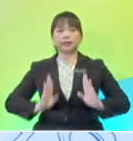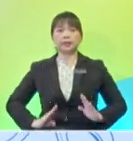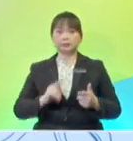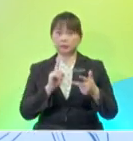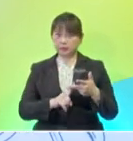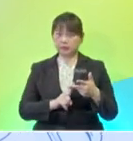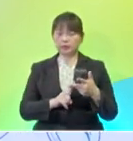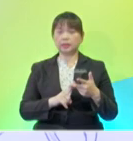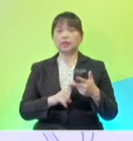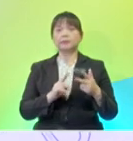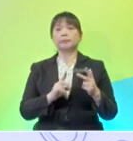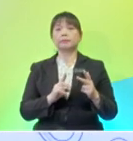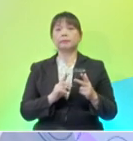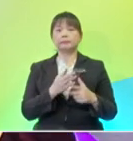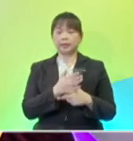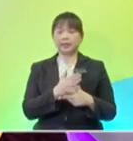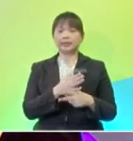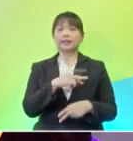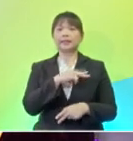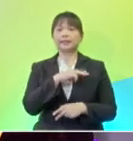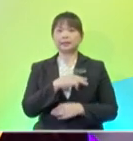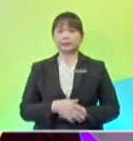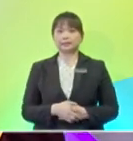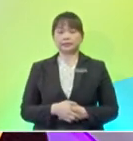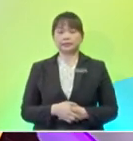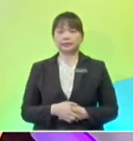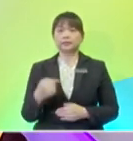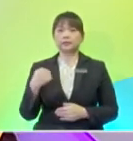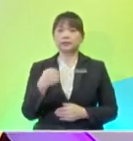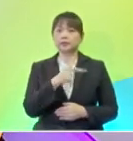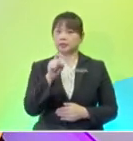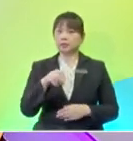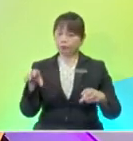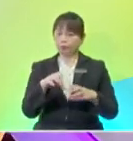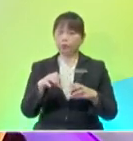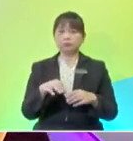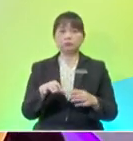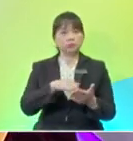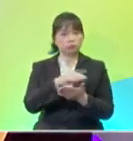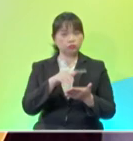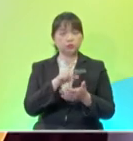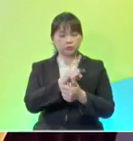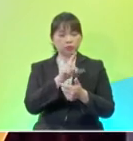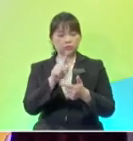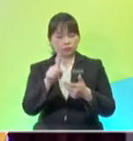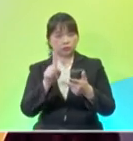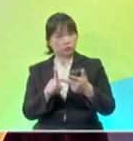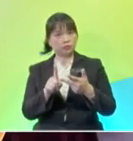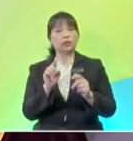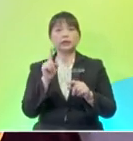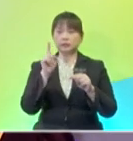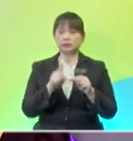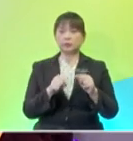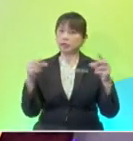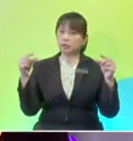Jadi kita akan selesaikan satu-satu Oke kita tak boleh macam ambil kepala campur badan campur Kaki tak Budi dia macam orang